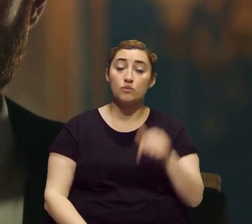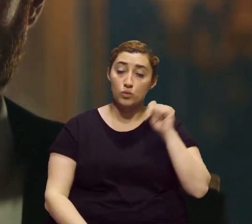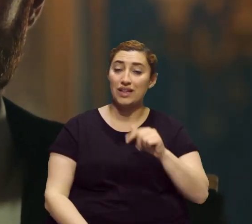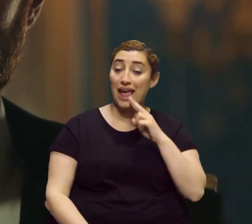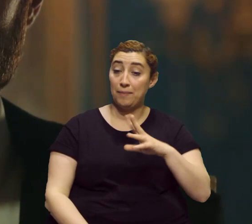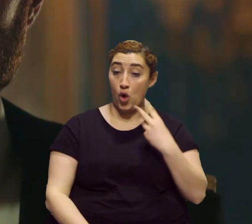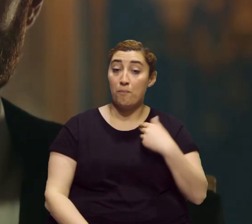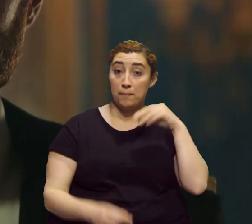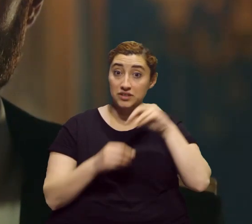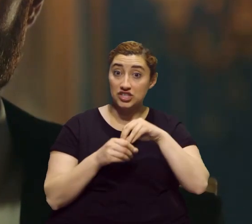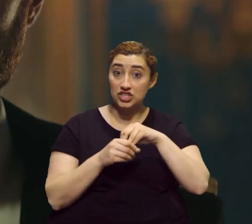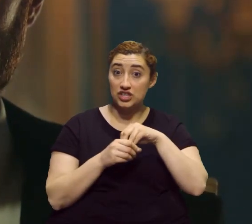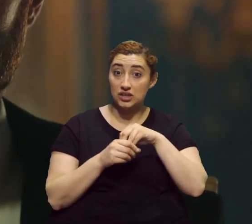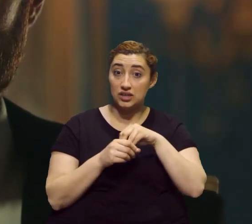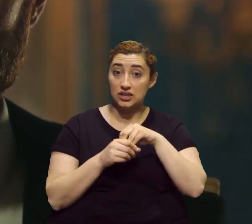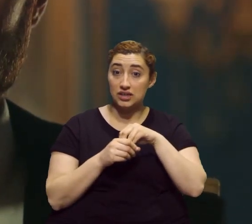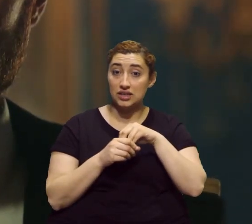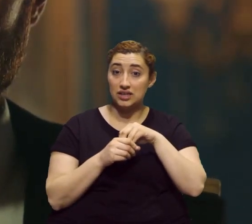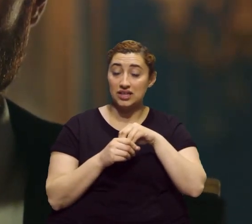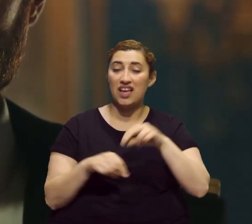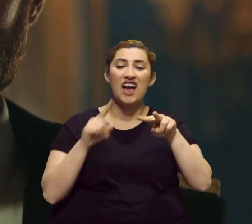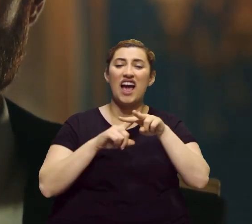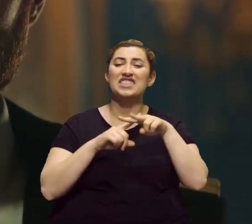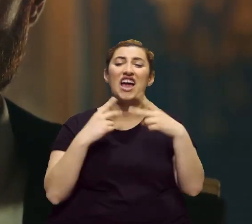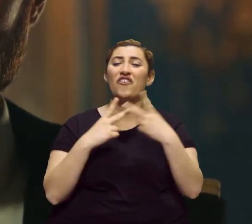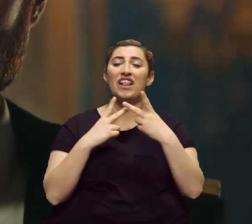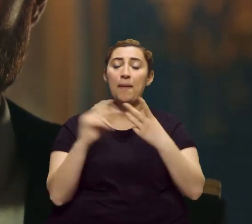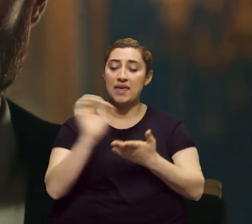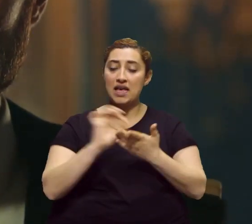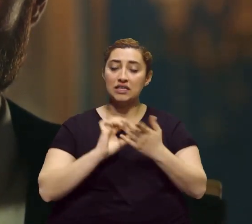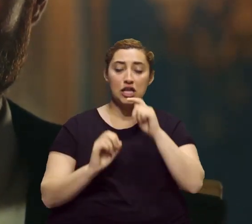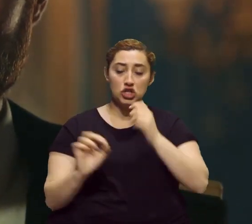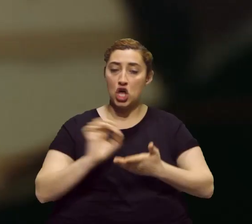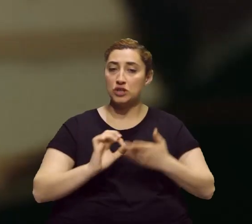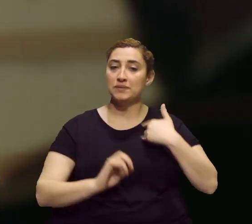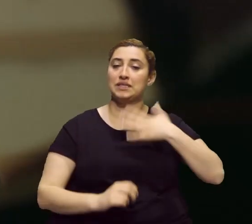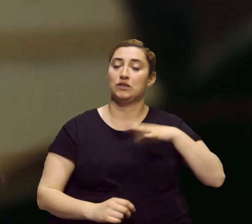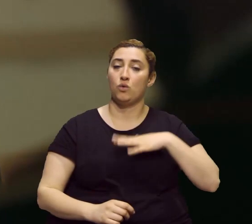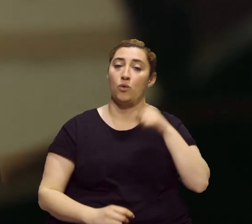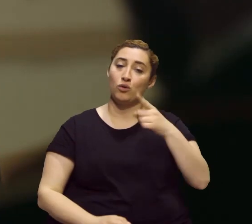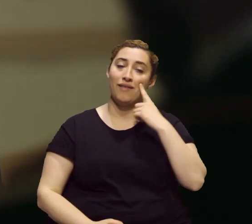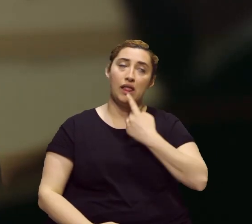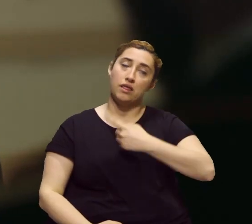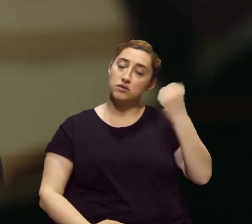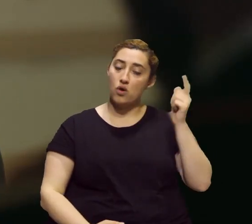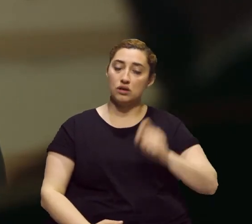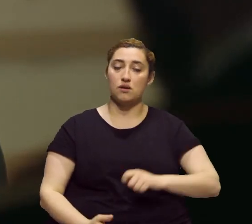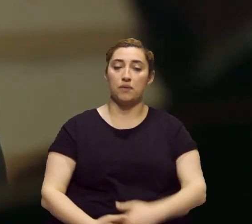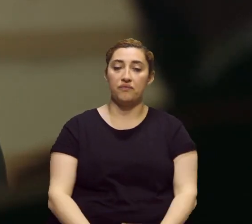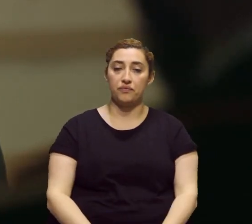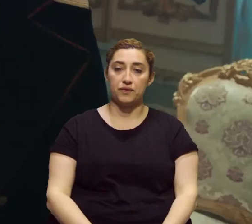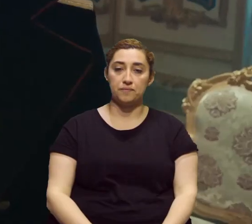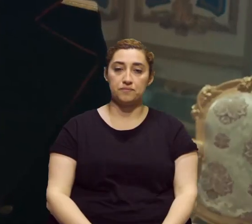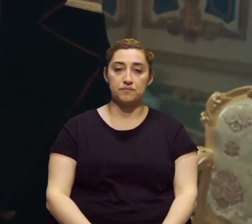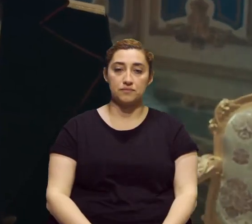Bundan emin olabilmemiz için Kaiser Wilhelm'in yazılı teminatını istiyorum. Bunu hükümetinize bildirin.